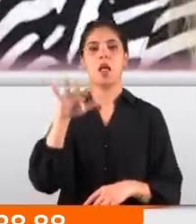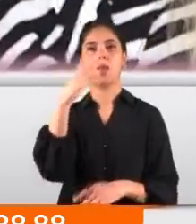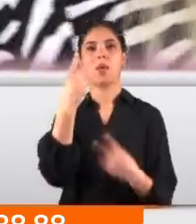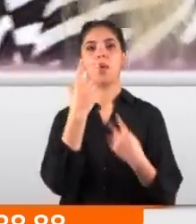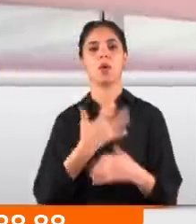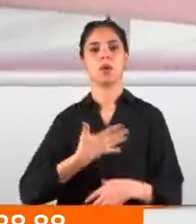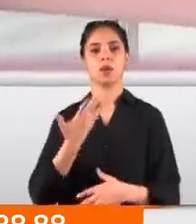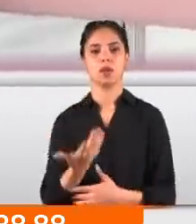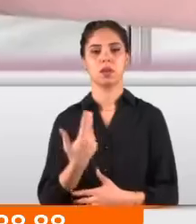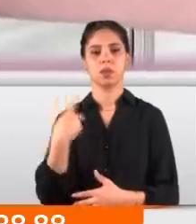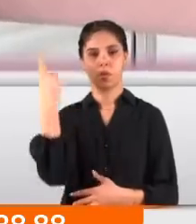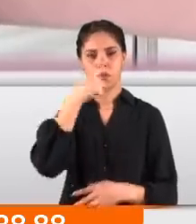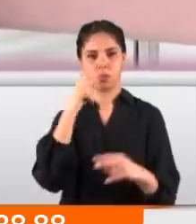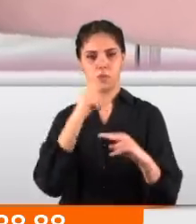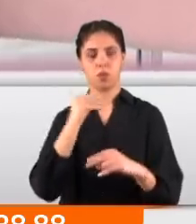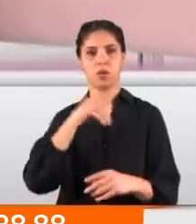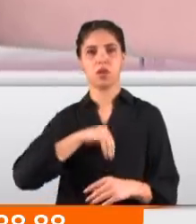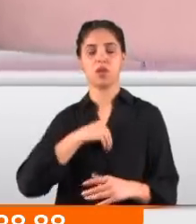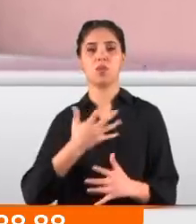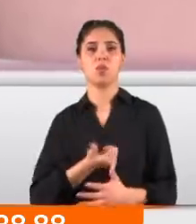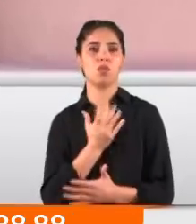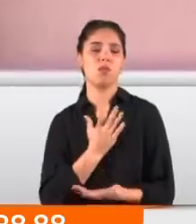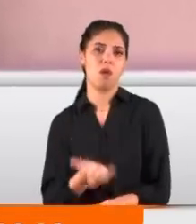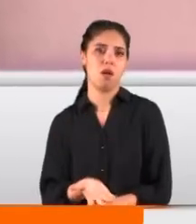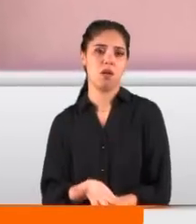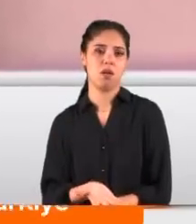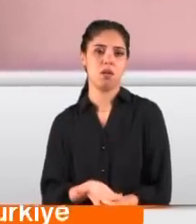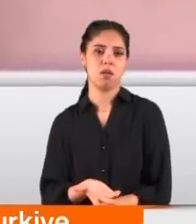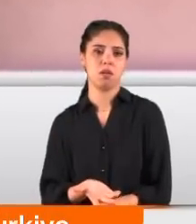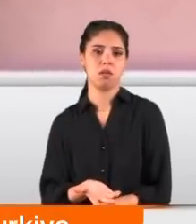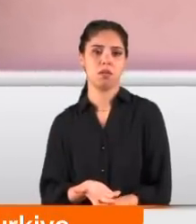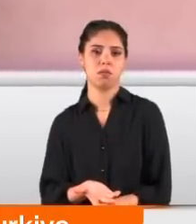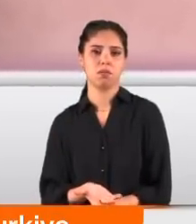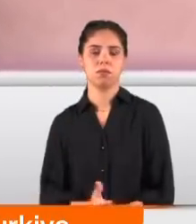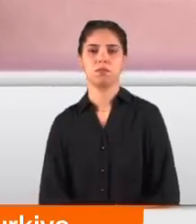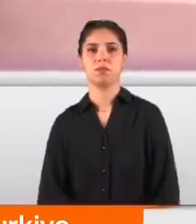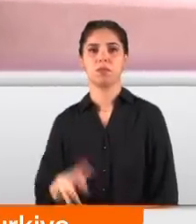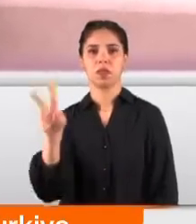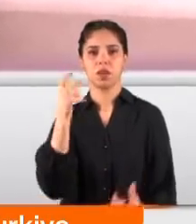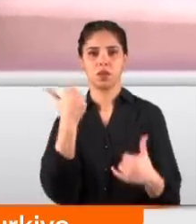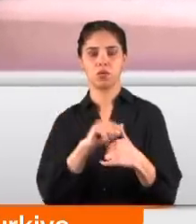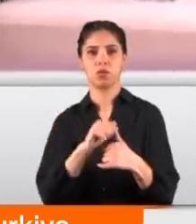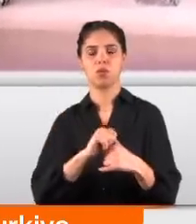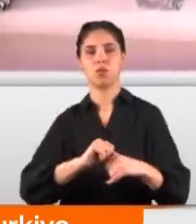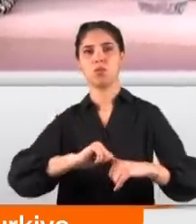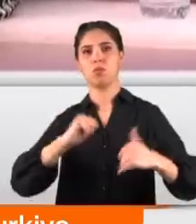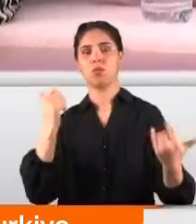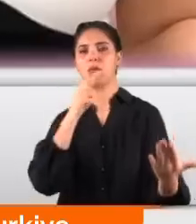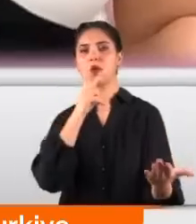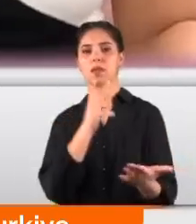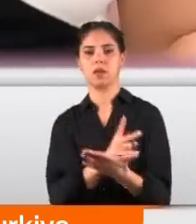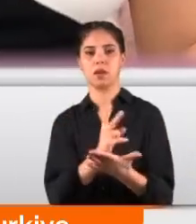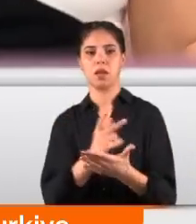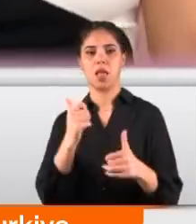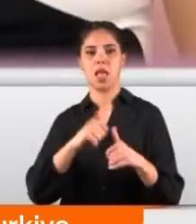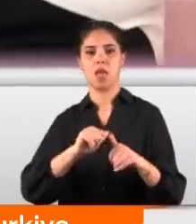Ya ben orada Yüzüm gülüyor ama içime görsem çift hikayenin sonunda boşanmaya karar verdi